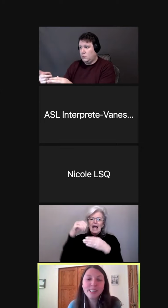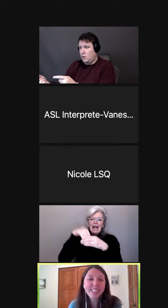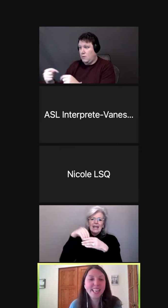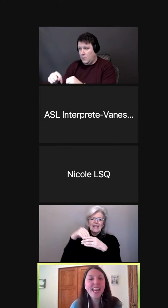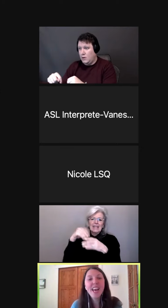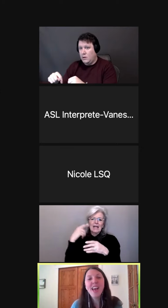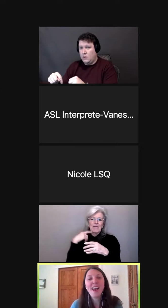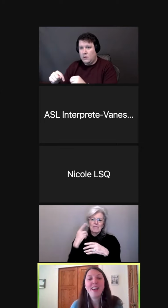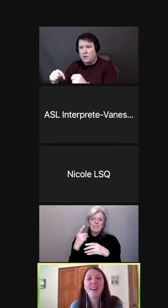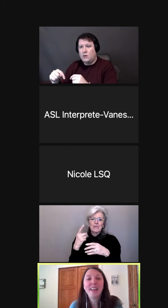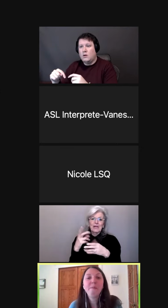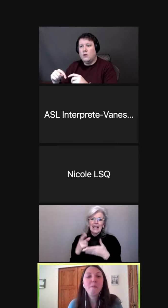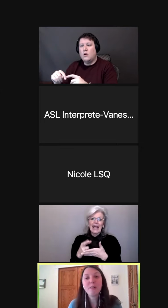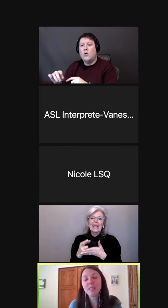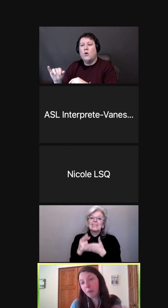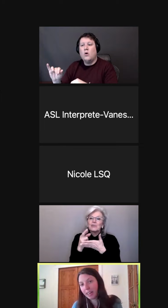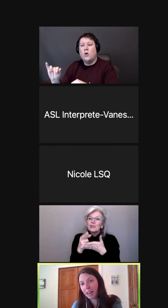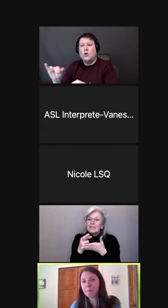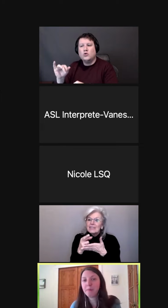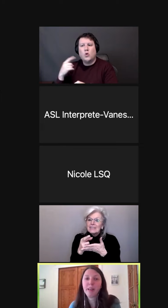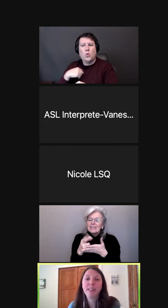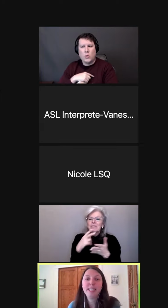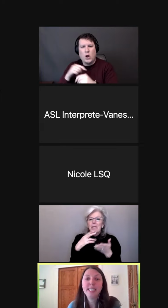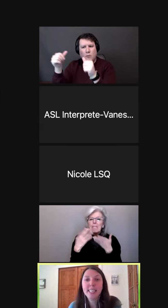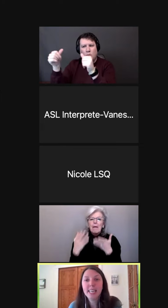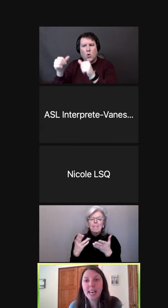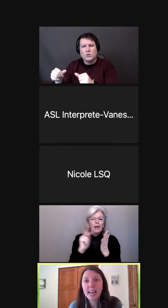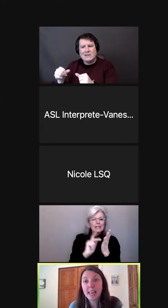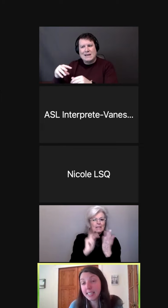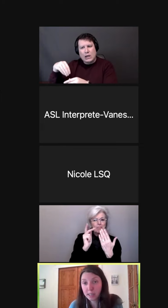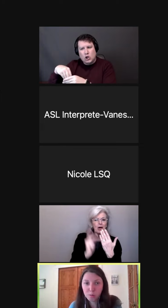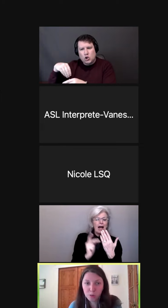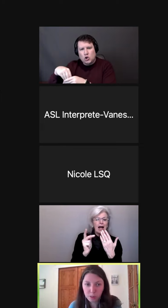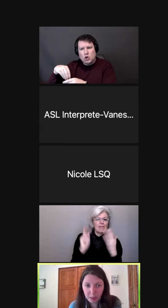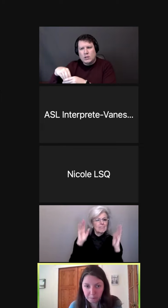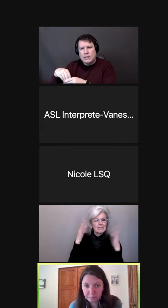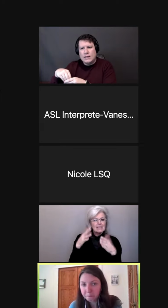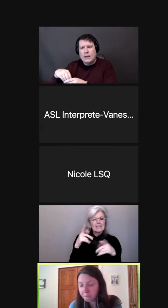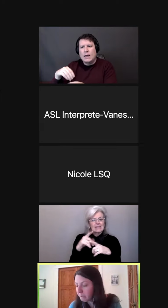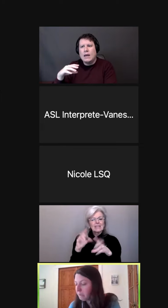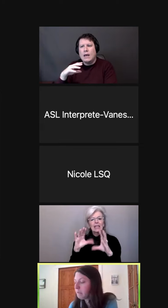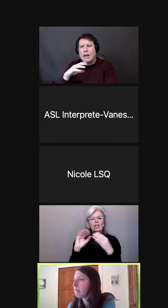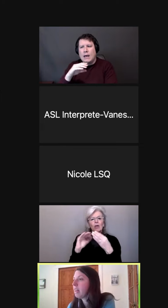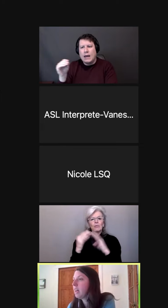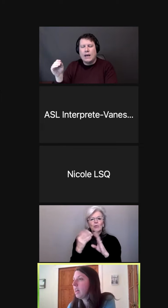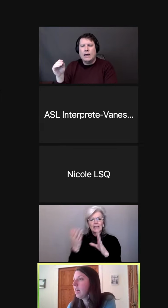de ressources, et propose des programmes dédiés à ces communautés.